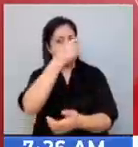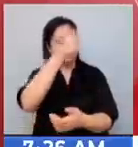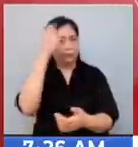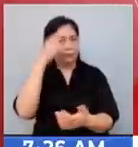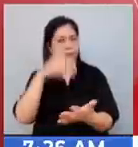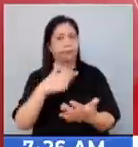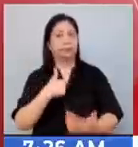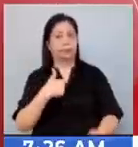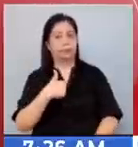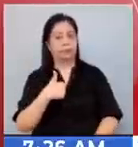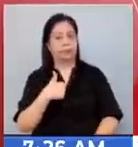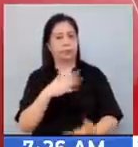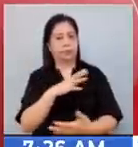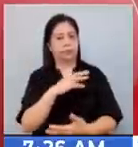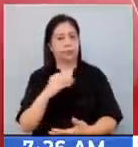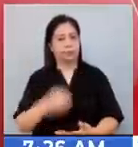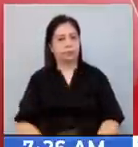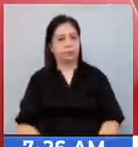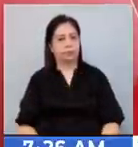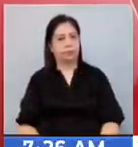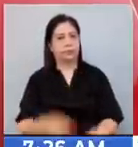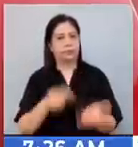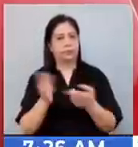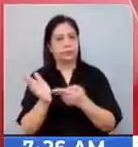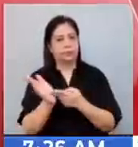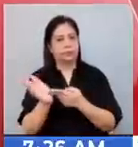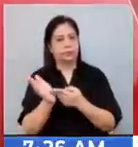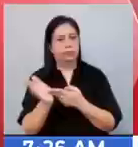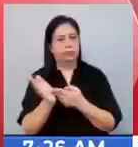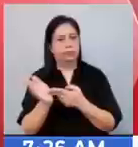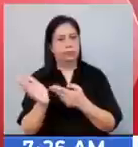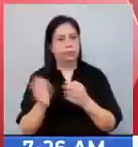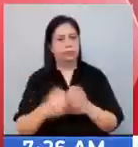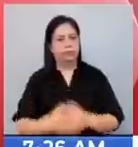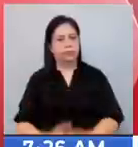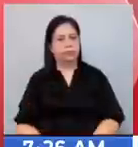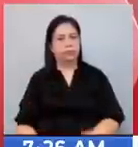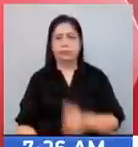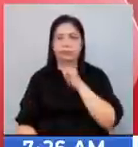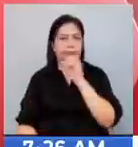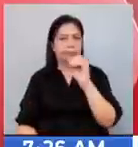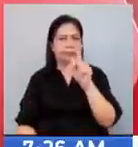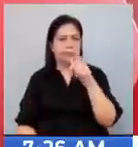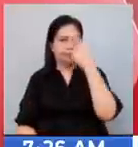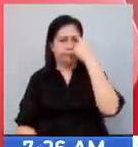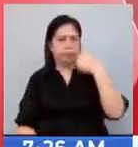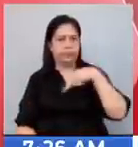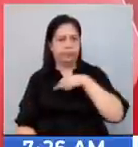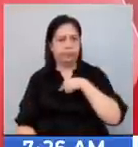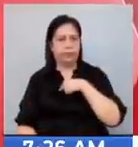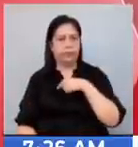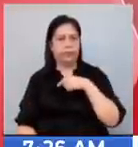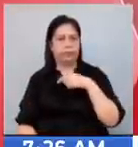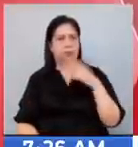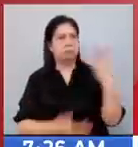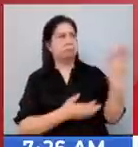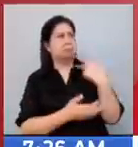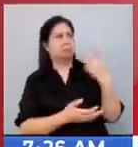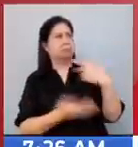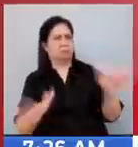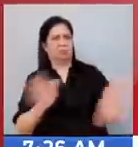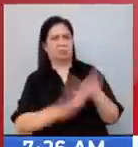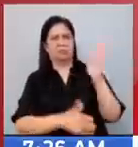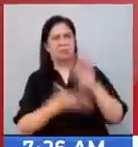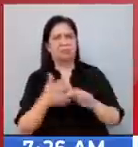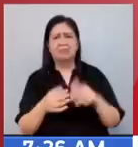At sa totoo lang po, Hindi po okay sa amin, hindi po okay sa akin na refund lang eh. Kasi yes, sobrang dami na po